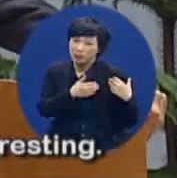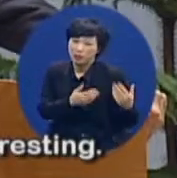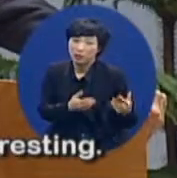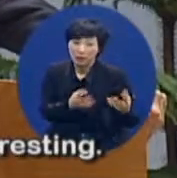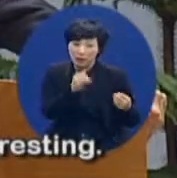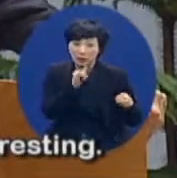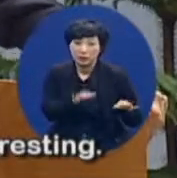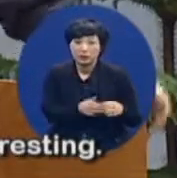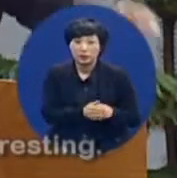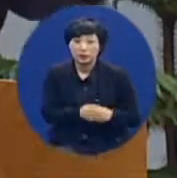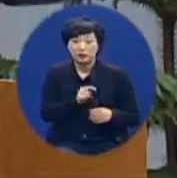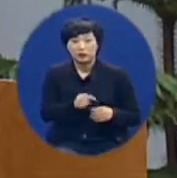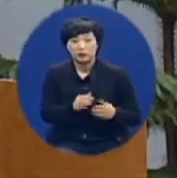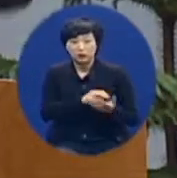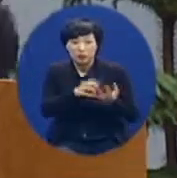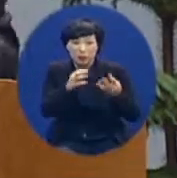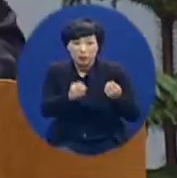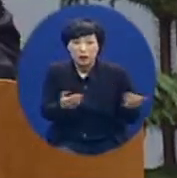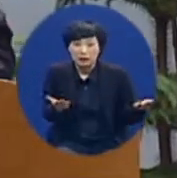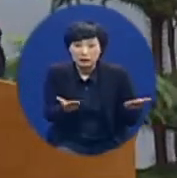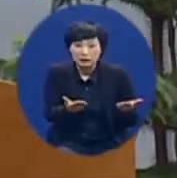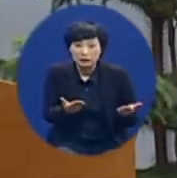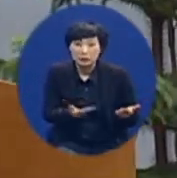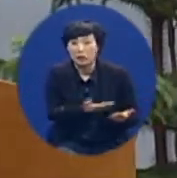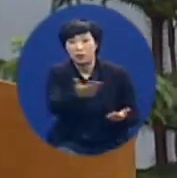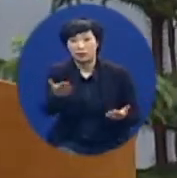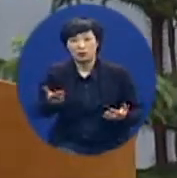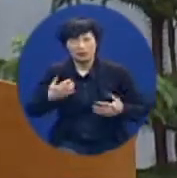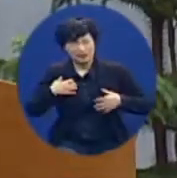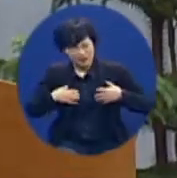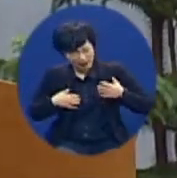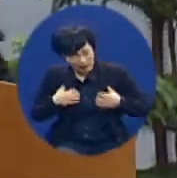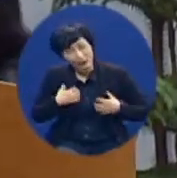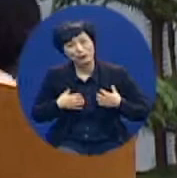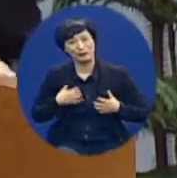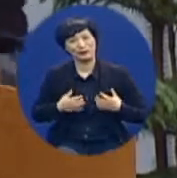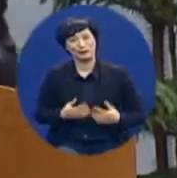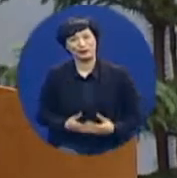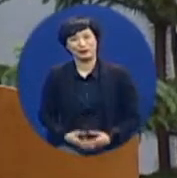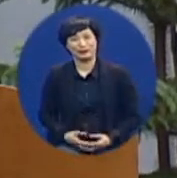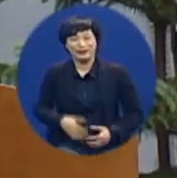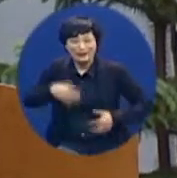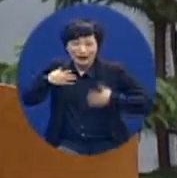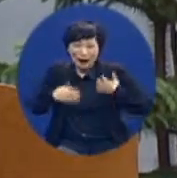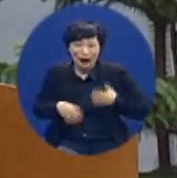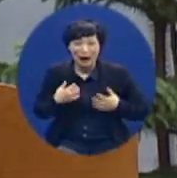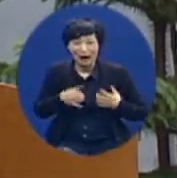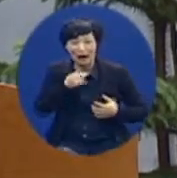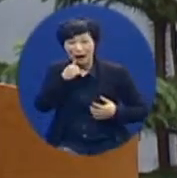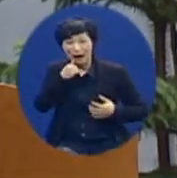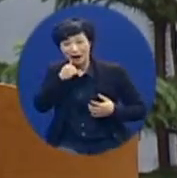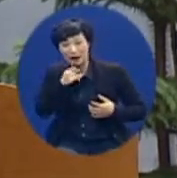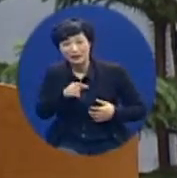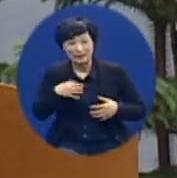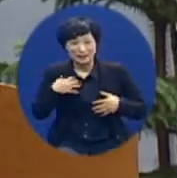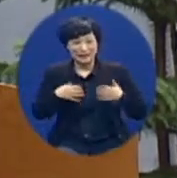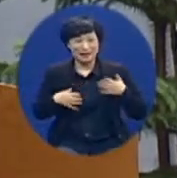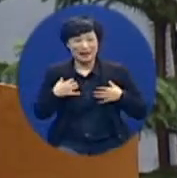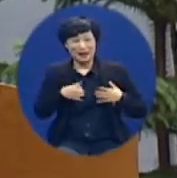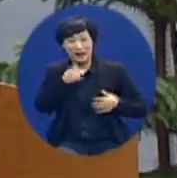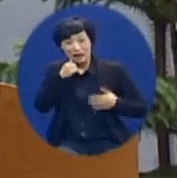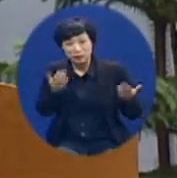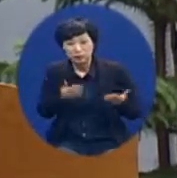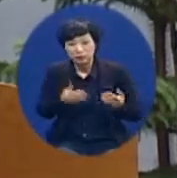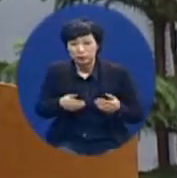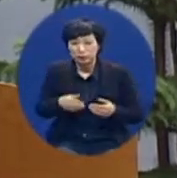방종 이런 수많은 일이 재밌는 거야 재밌는 거야 이런 재밌는 일을 누가